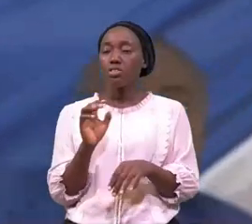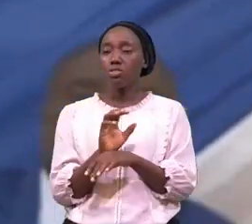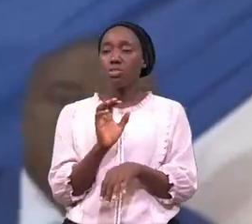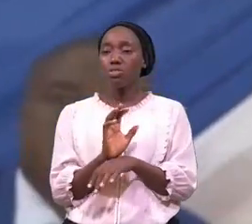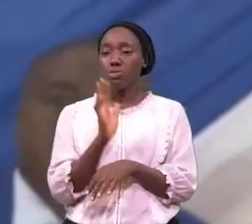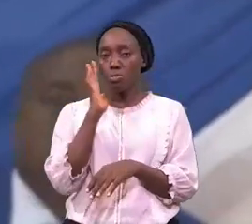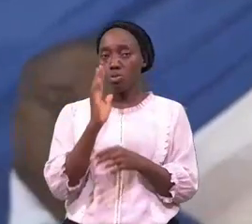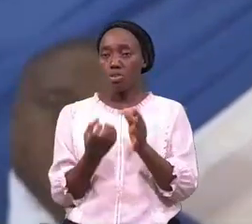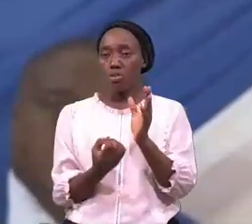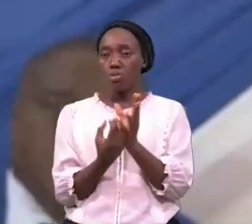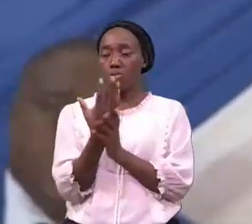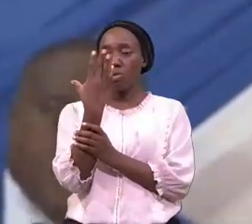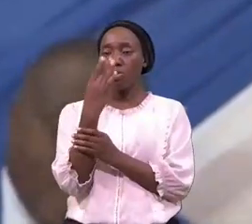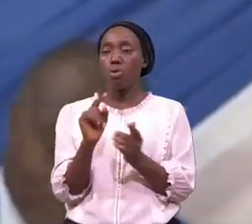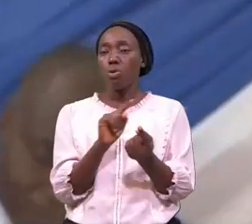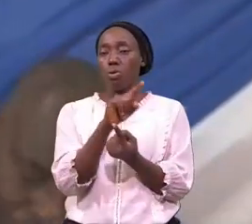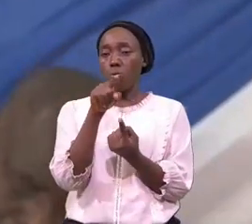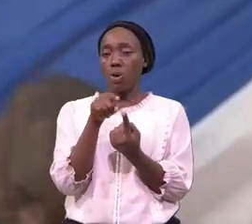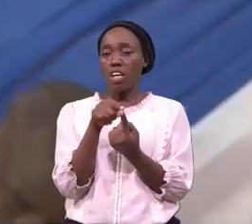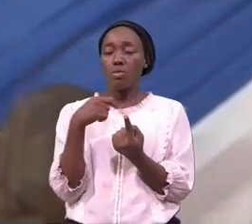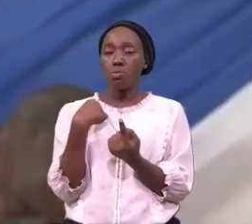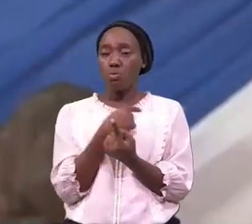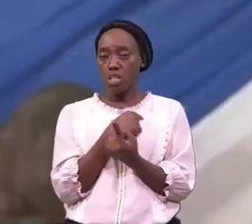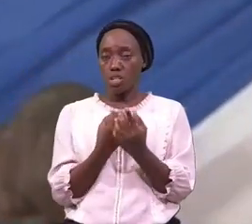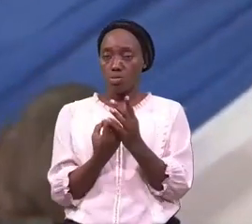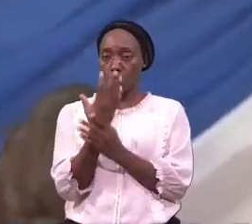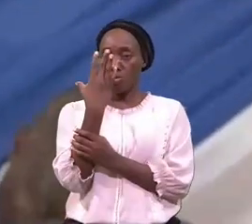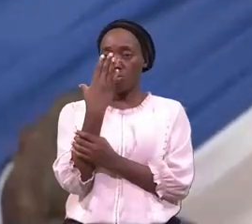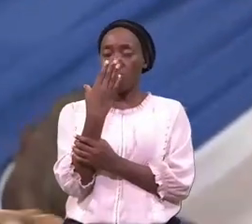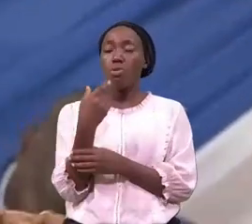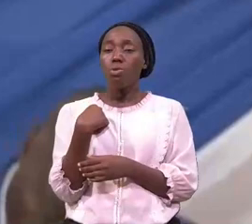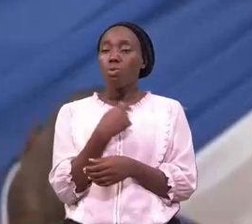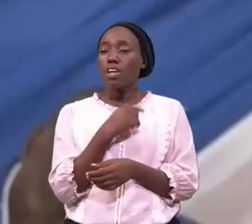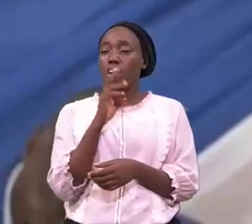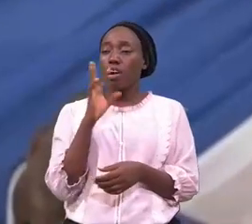L'Église croîtra lorsque nous croissons.